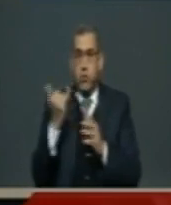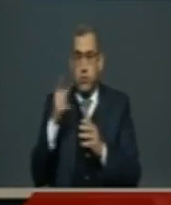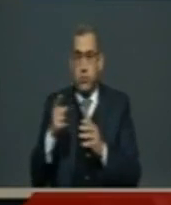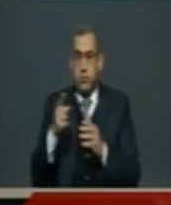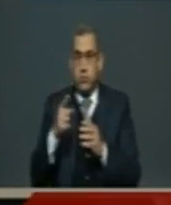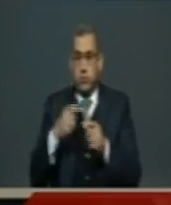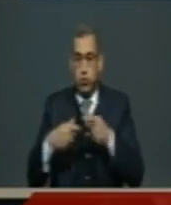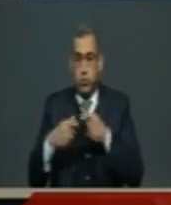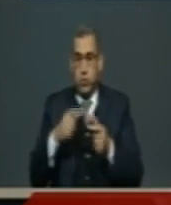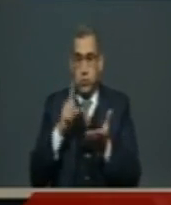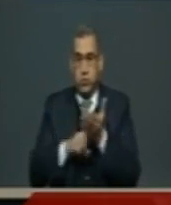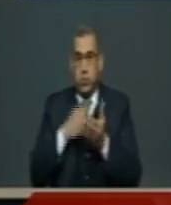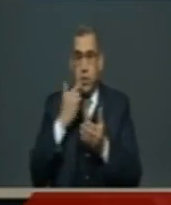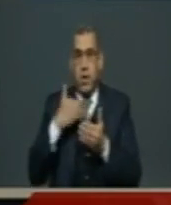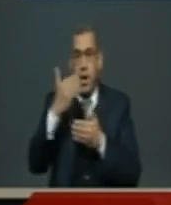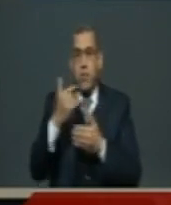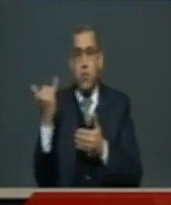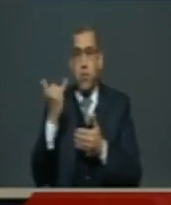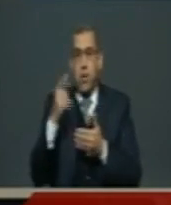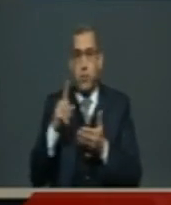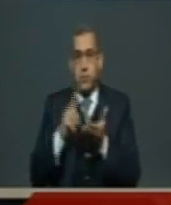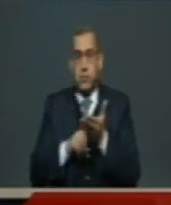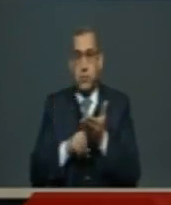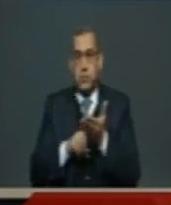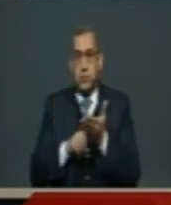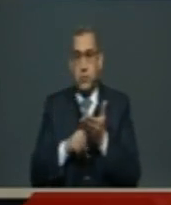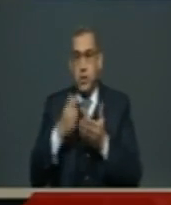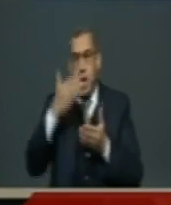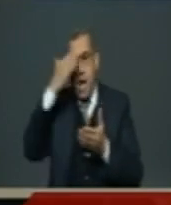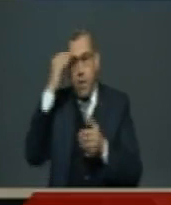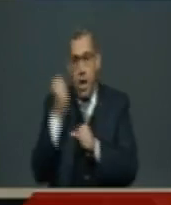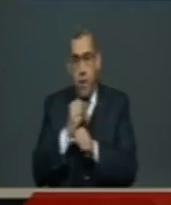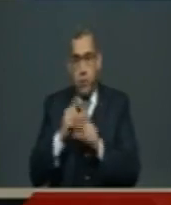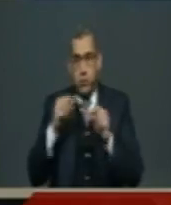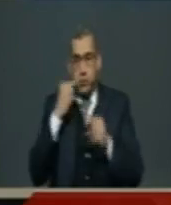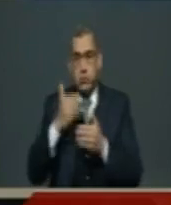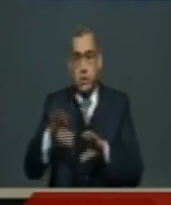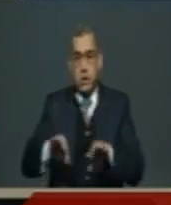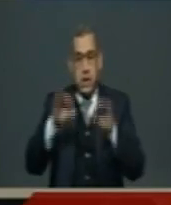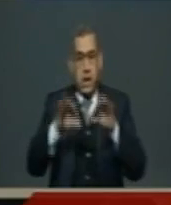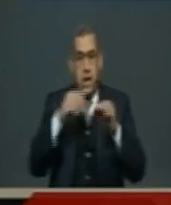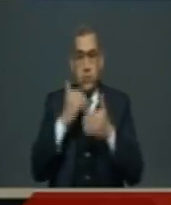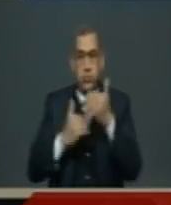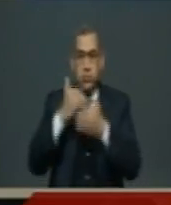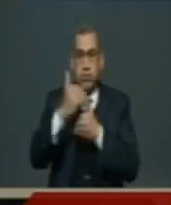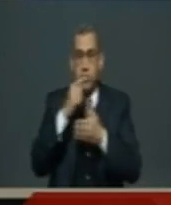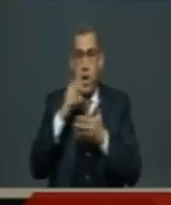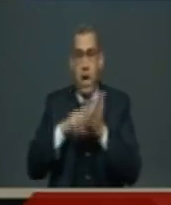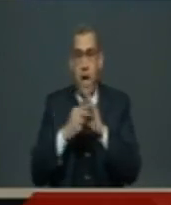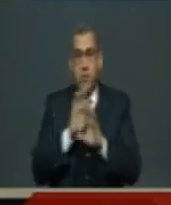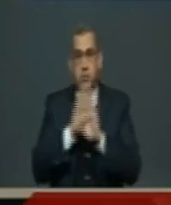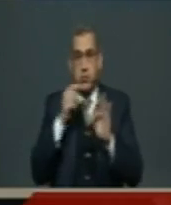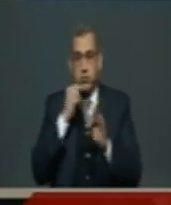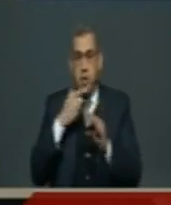الكفاءة لسبب عندما يكون هذا الانتاج وهذا الكم وبهذه الطريقة نجد ان نستطيع